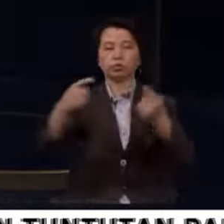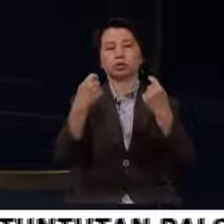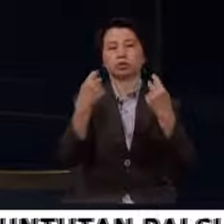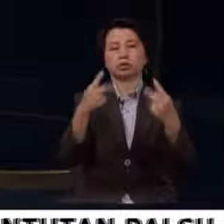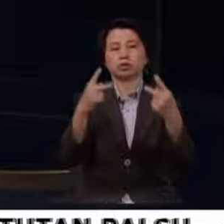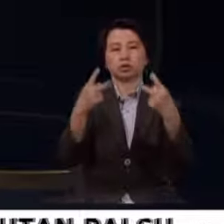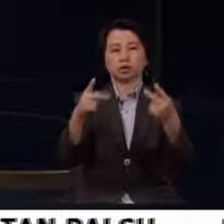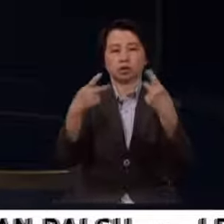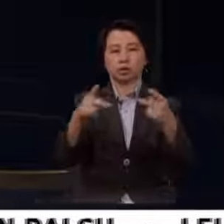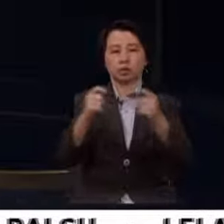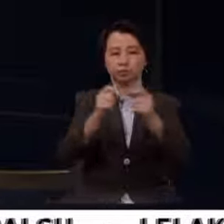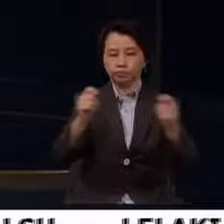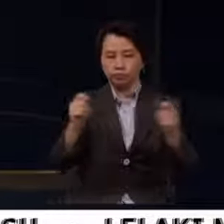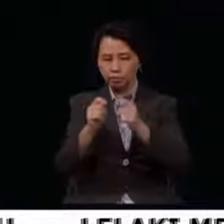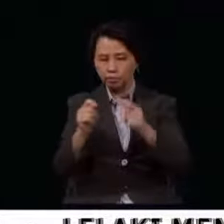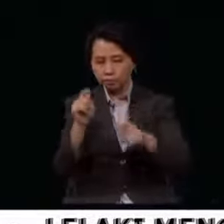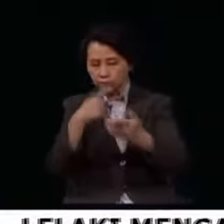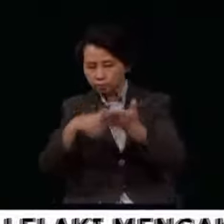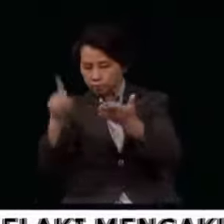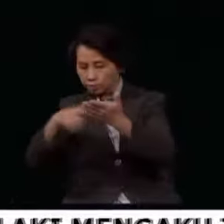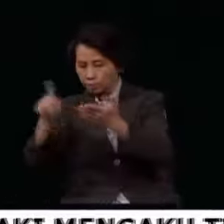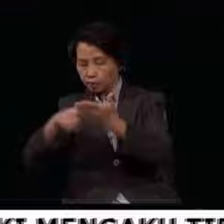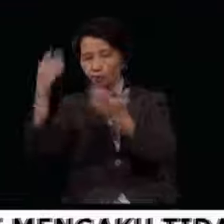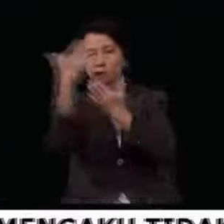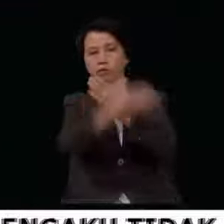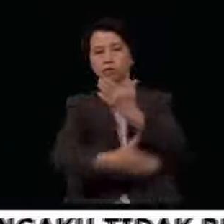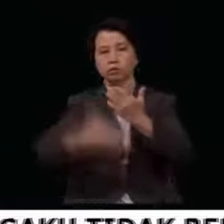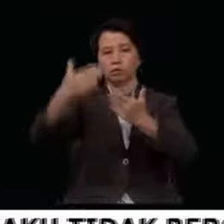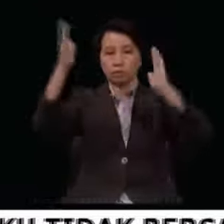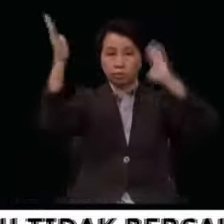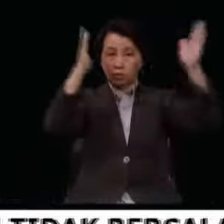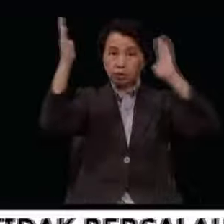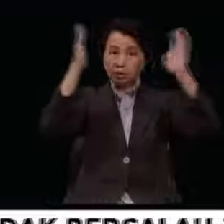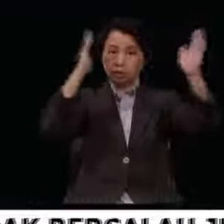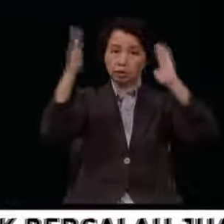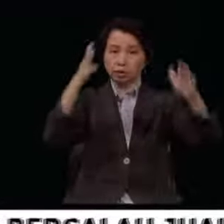jadi kompaun sebanyak m111221